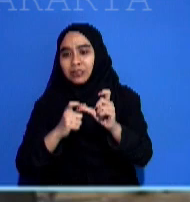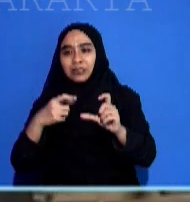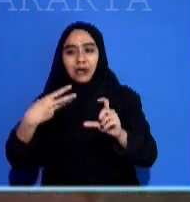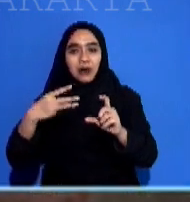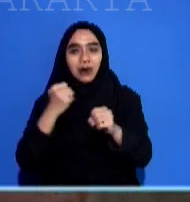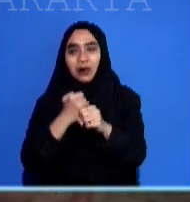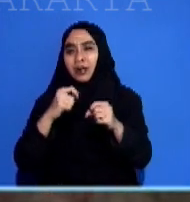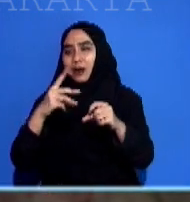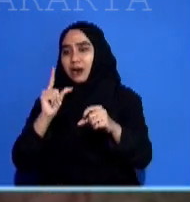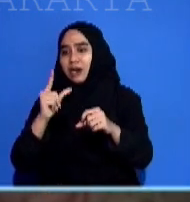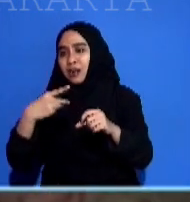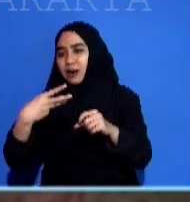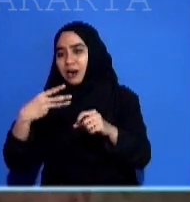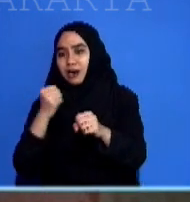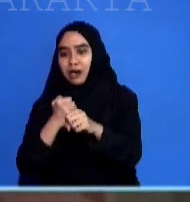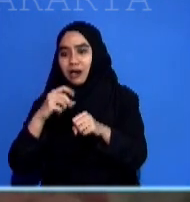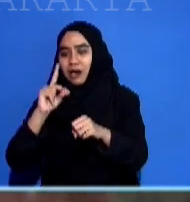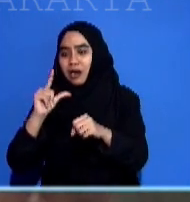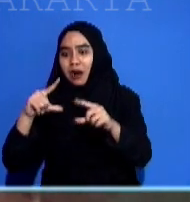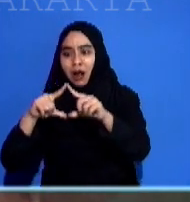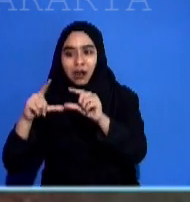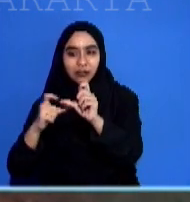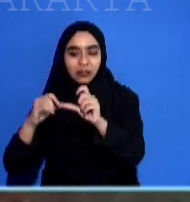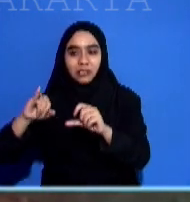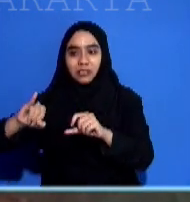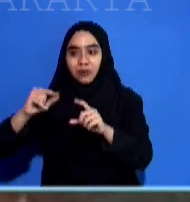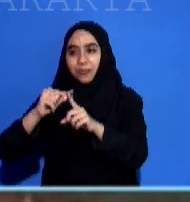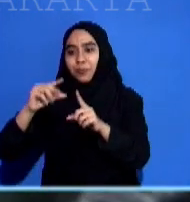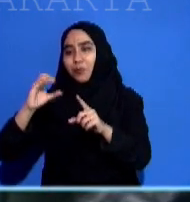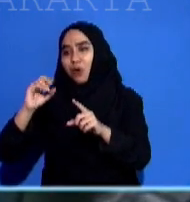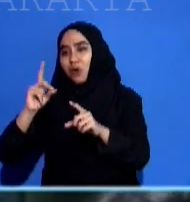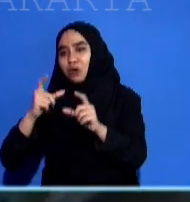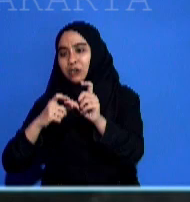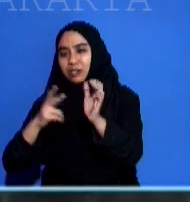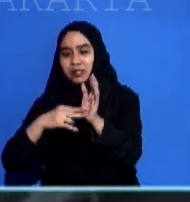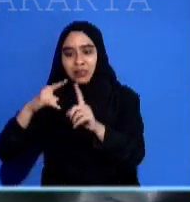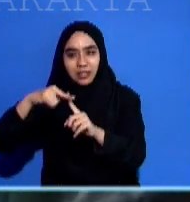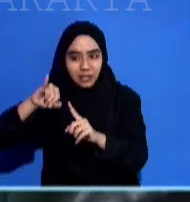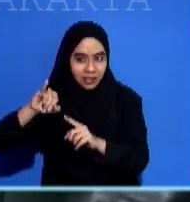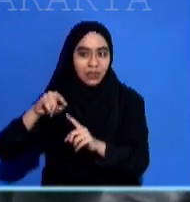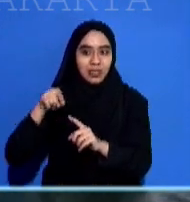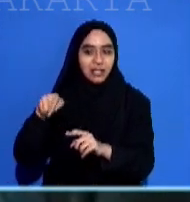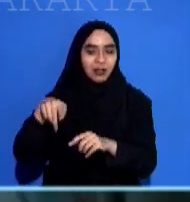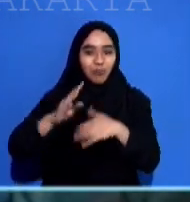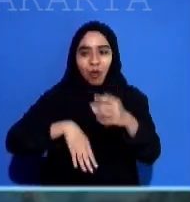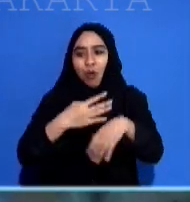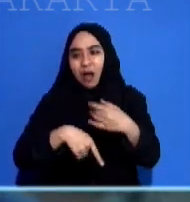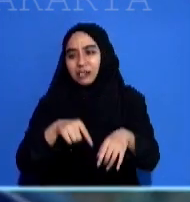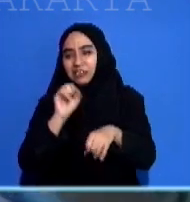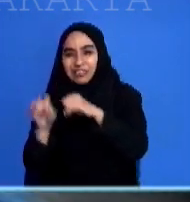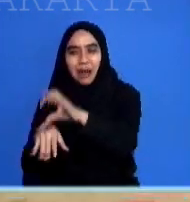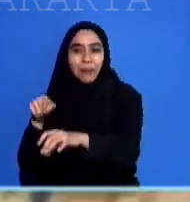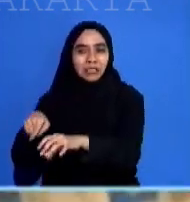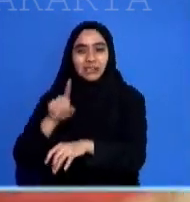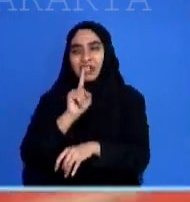sekpo utawi ingkang sinebat titik bilih ingkang saged Milah uwuh setunggal ton saben jamipun mesin Menik dereng saged